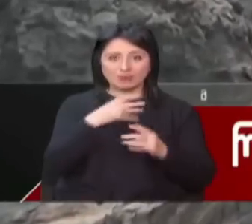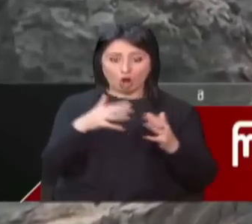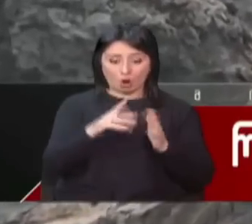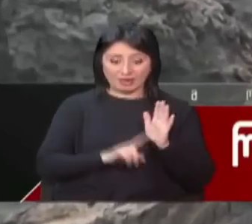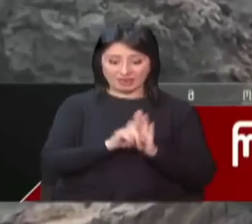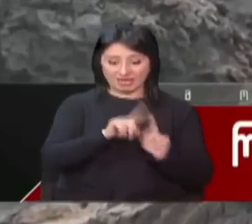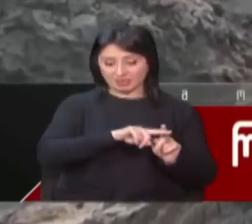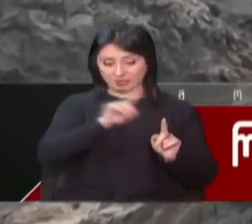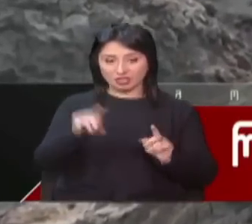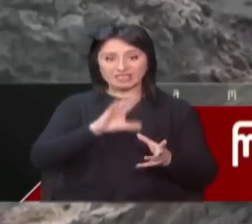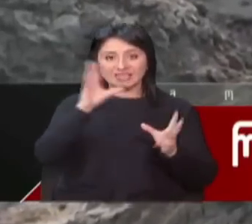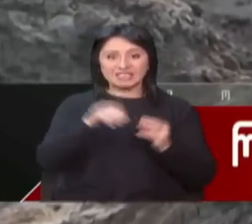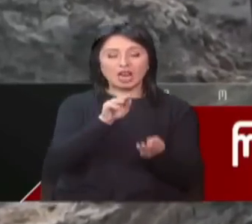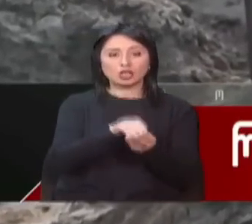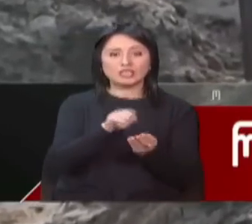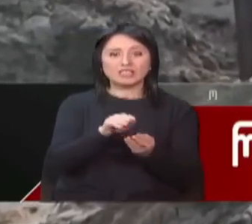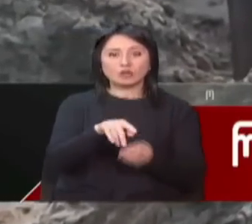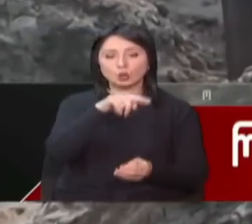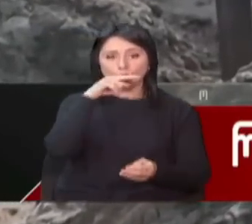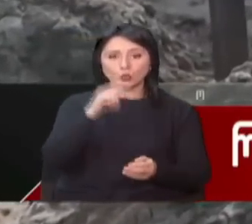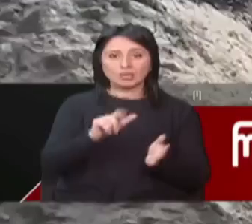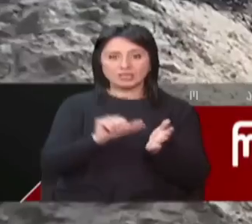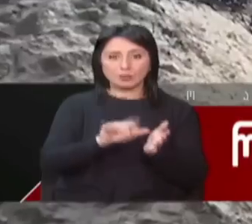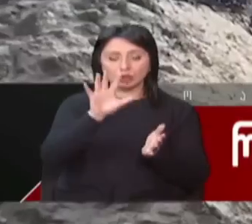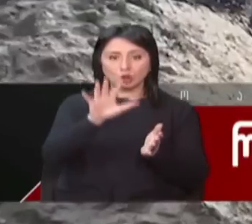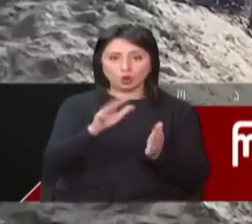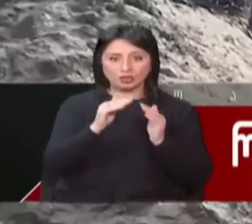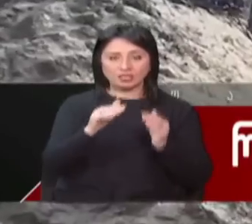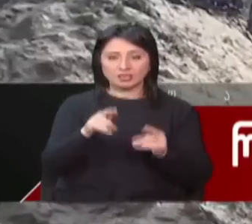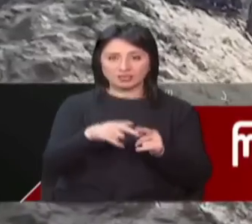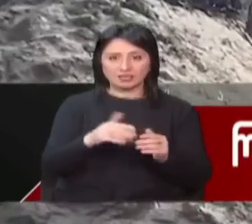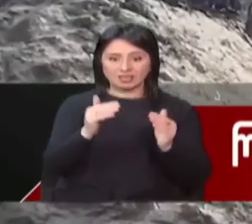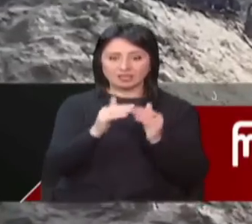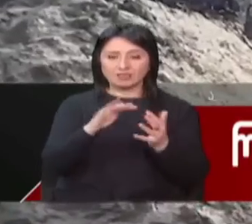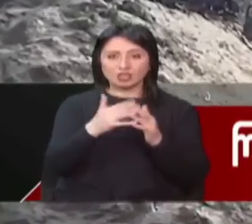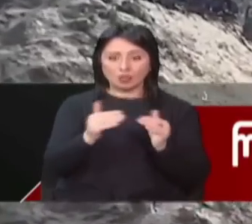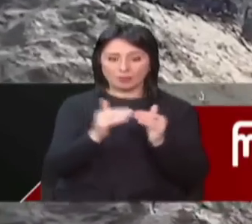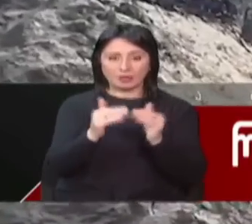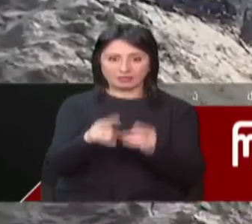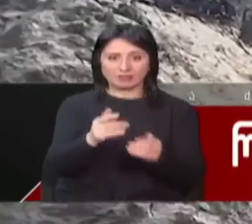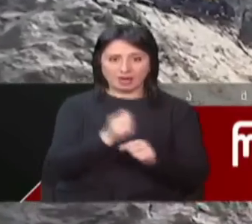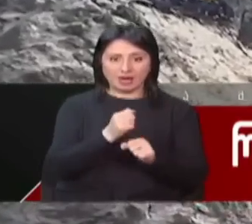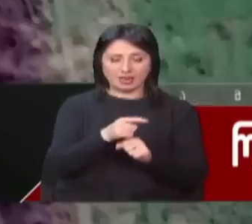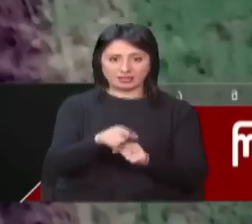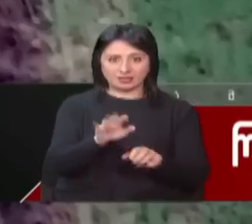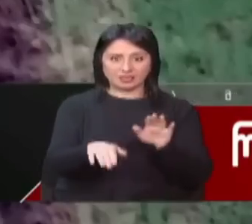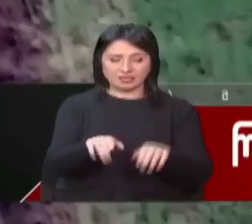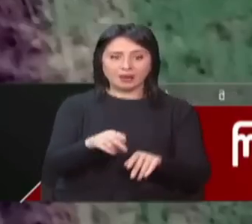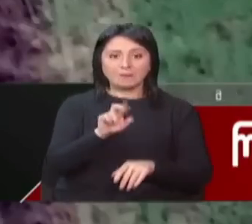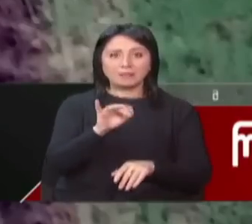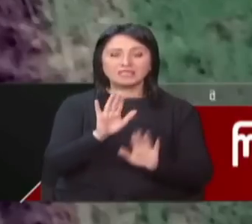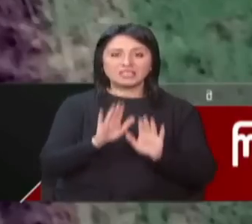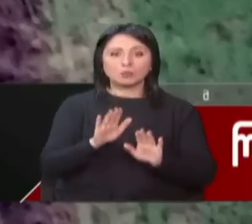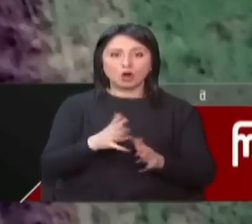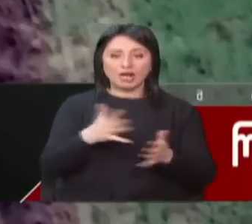Omis დაწყების შემდეგ საერთო სამარხები რუსეთის 65 დასახლებული პუნქტის სიახლოვეს მოაწყვეს. Იქიდან გამომდინარე, რომ BBC